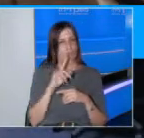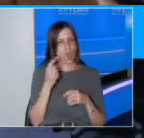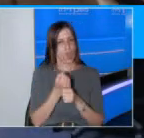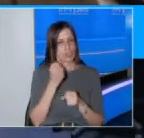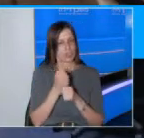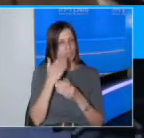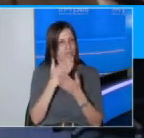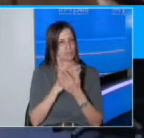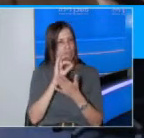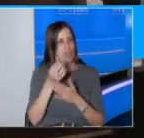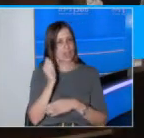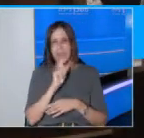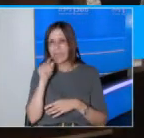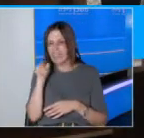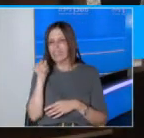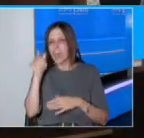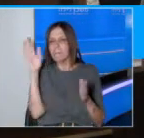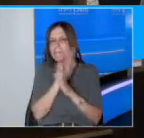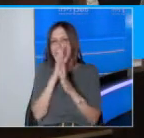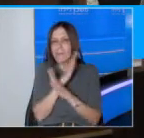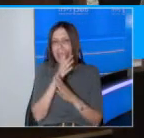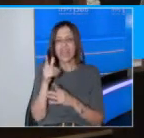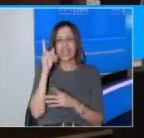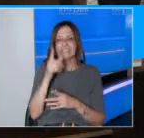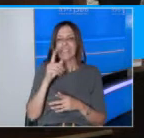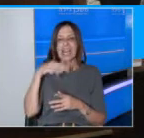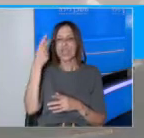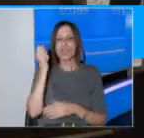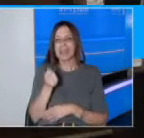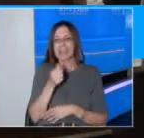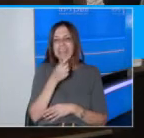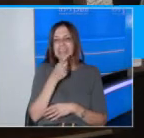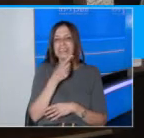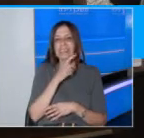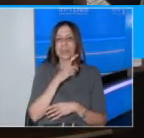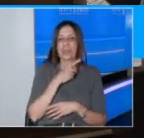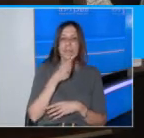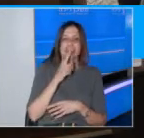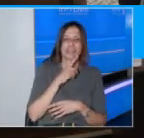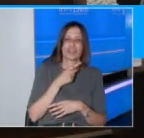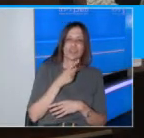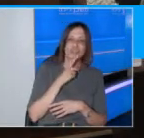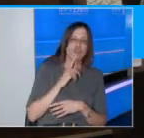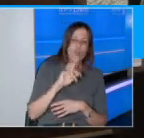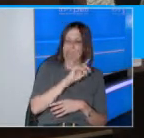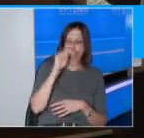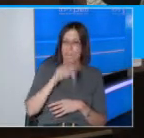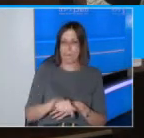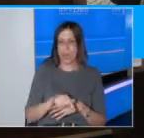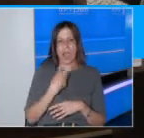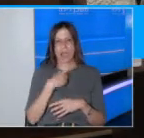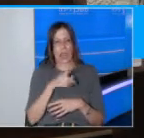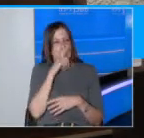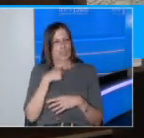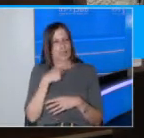אתה? מי אתה? אתה מחבל. אתה צריך להיות בכנסת בסוריה, לא כאן. אני קורא אותך לסדר פעם שנייה. אתה לא